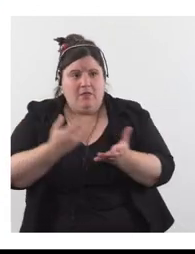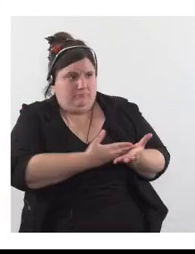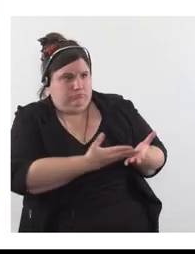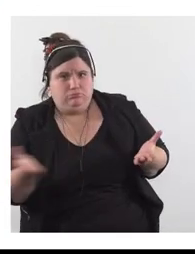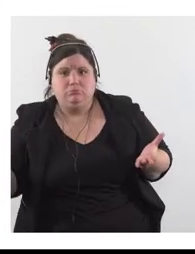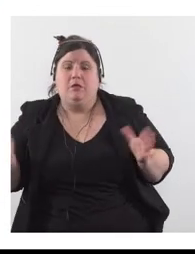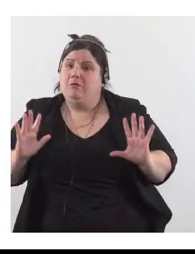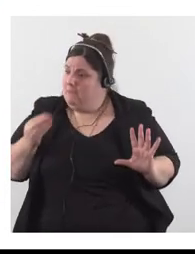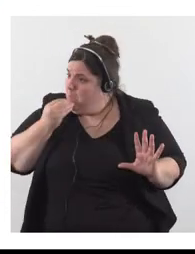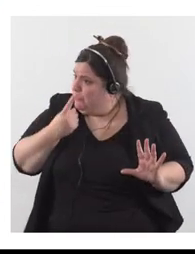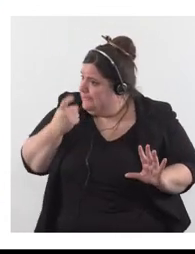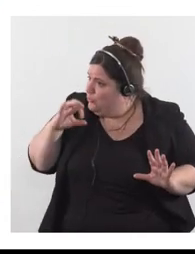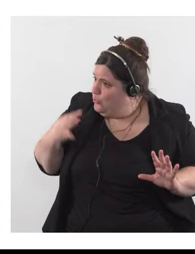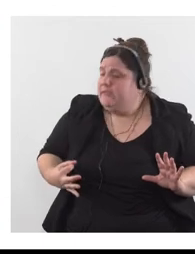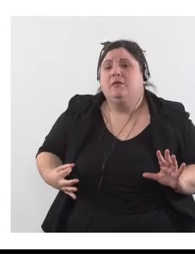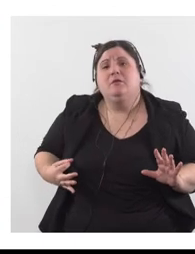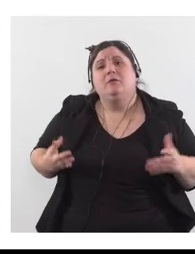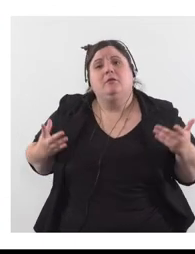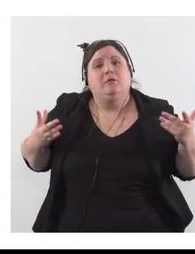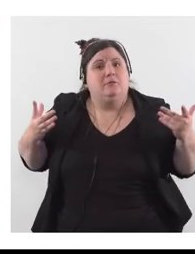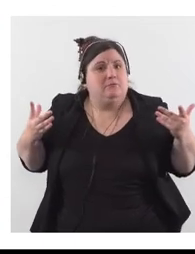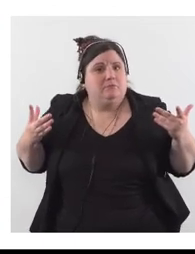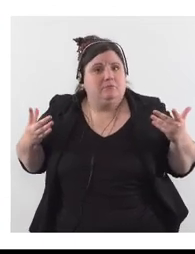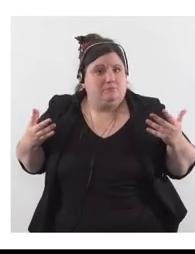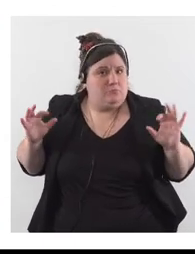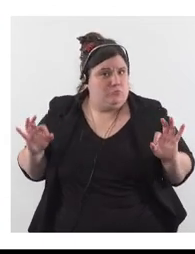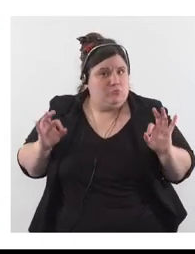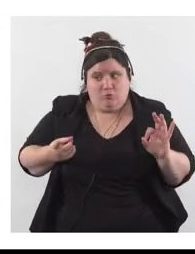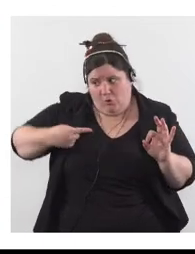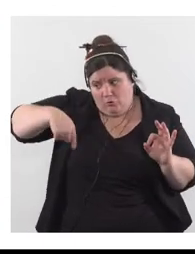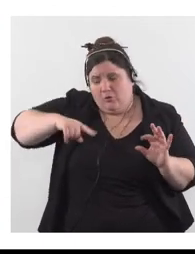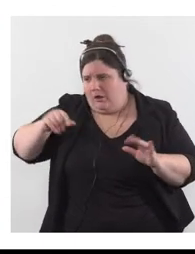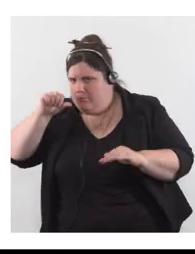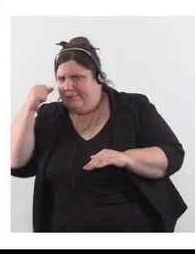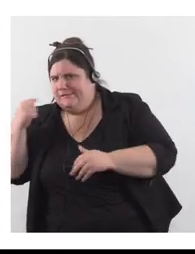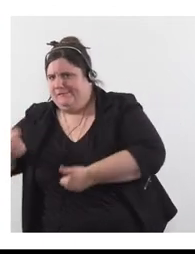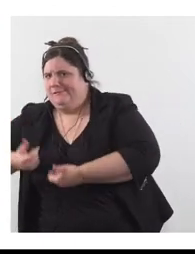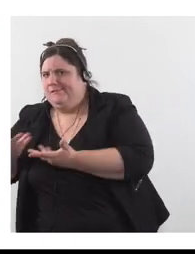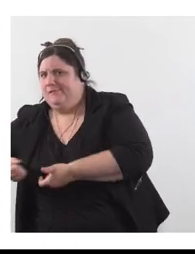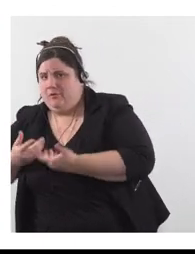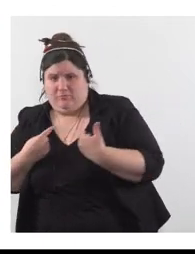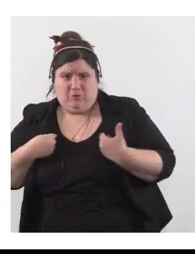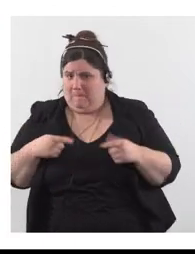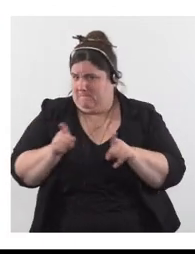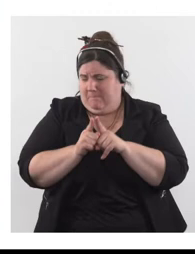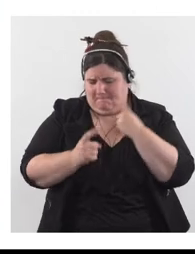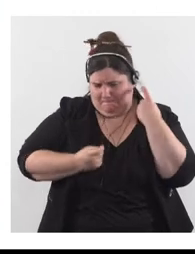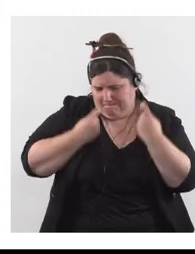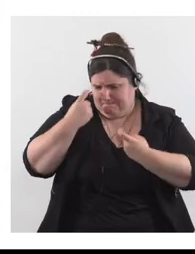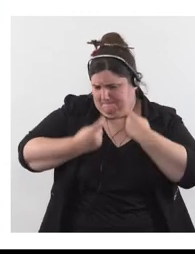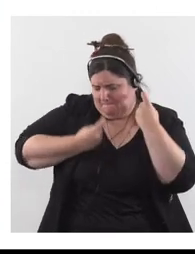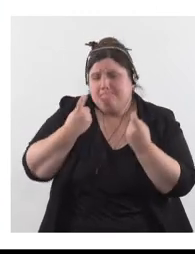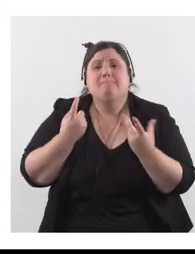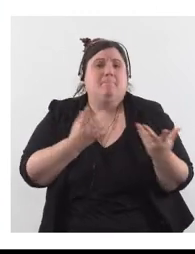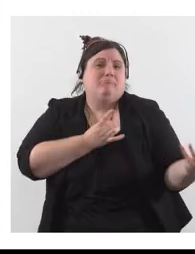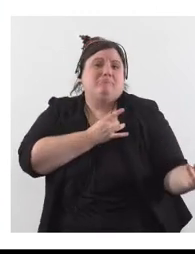intersectorielles? C'est une bonne question, comme Patrick l'a dit. C'est quelque chose sur lequel nous réfléchissons beaucoup. En Irlande,